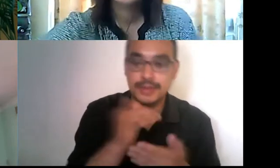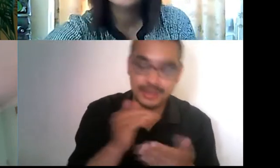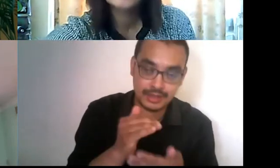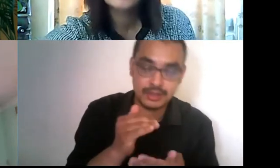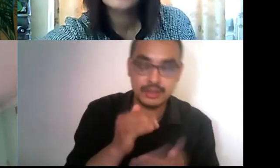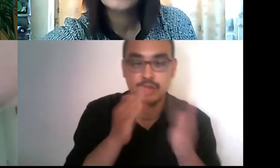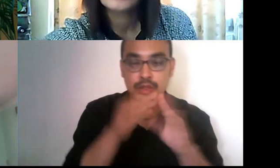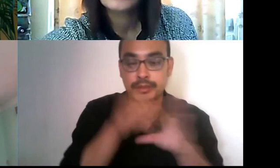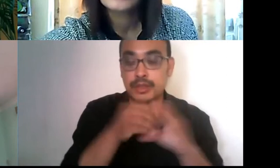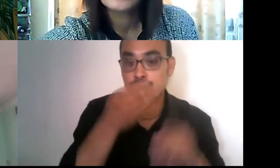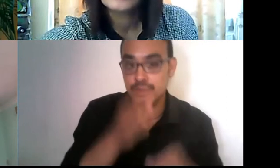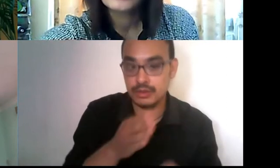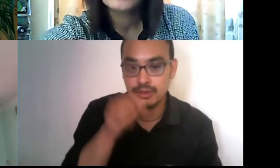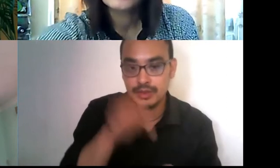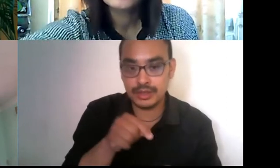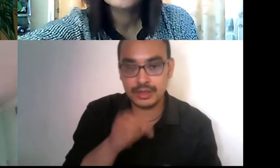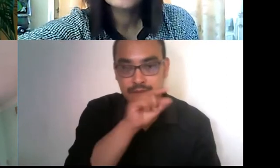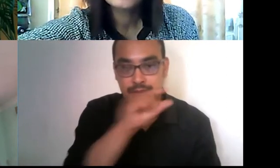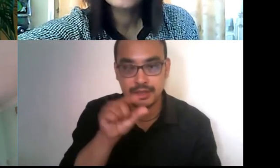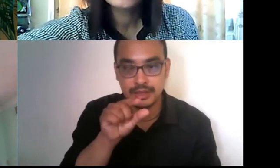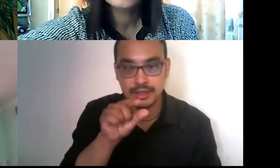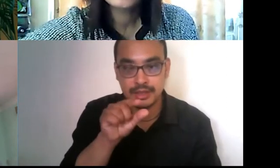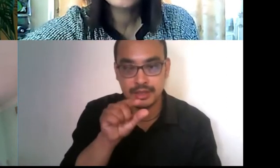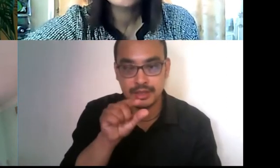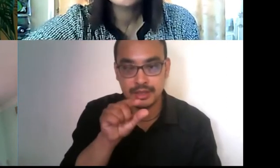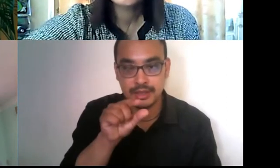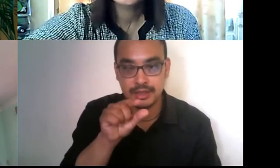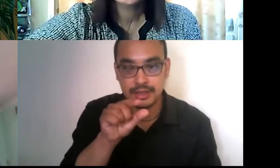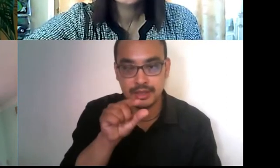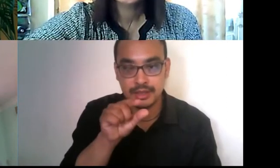अहिले केसेसहरू हेर्दा पनि डोमेस्टिक भायोलेन्ससँग रिलेटेड अथवा